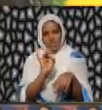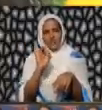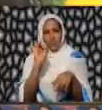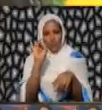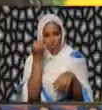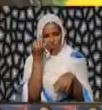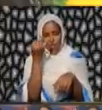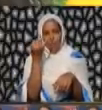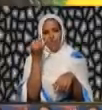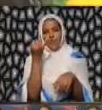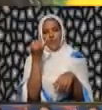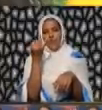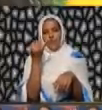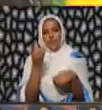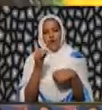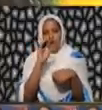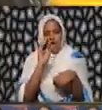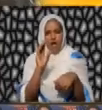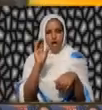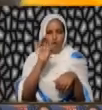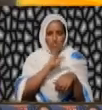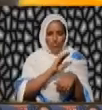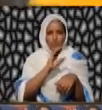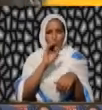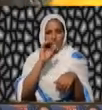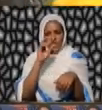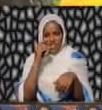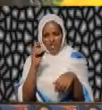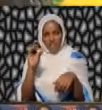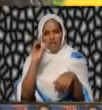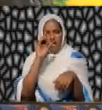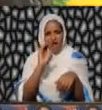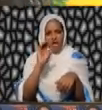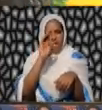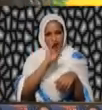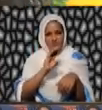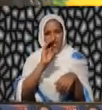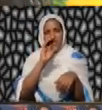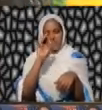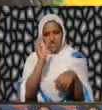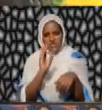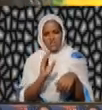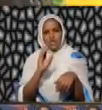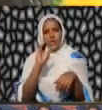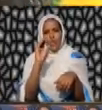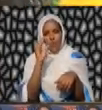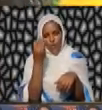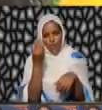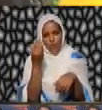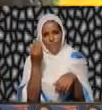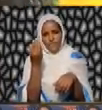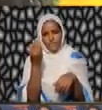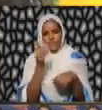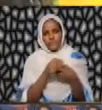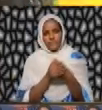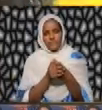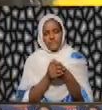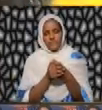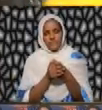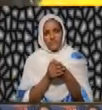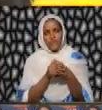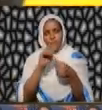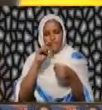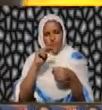ሌ ሌ ሎ ሀሁ ሄ ሀ ሄ ህ ሆ